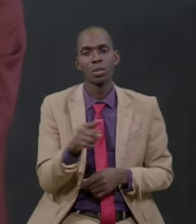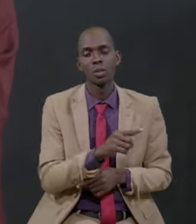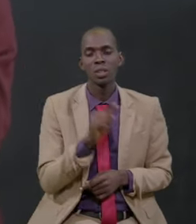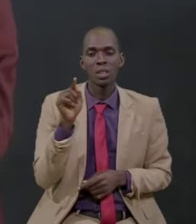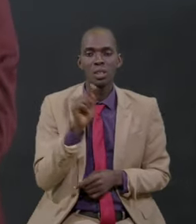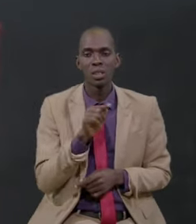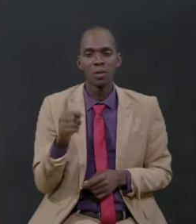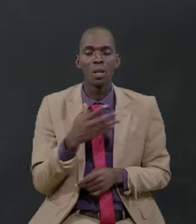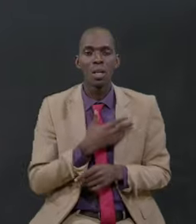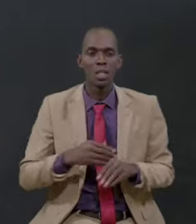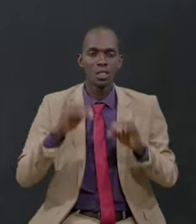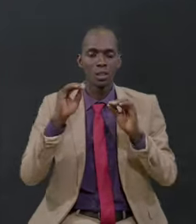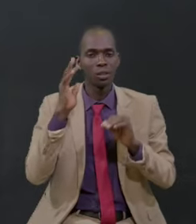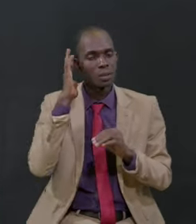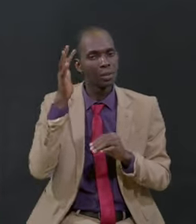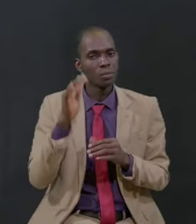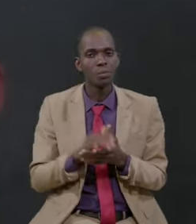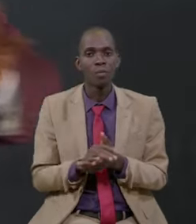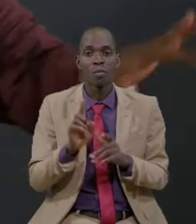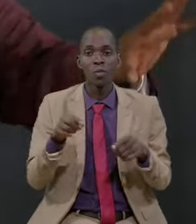Allez enseigner.